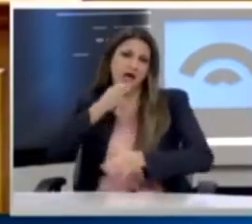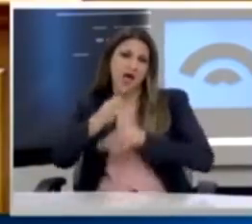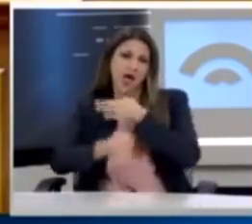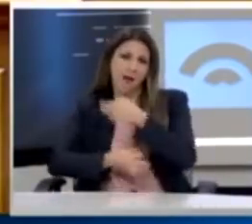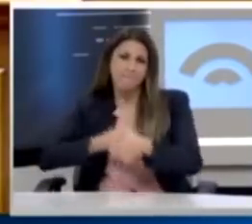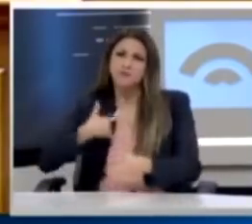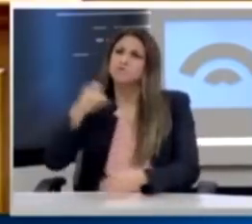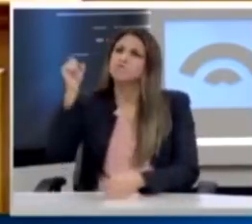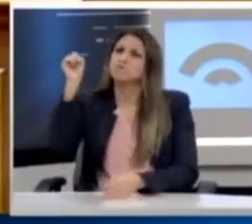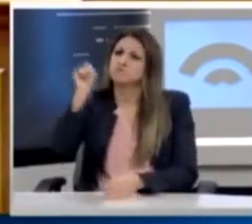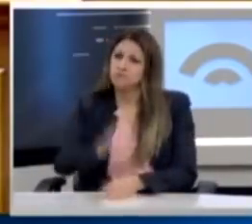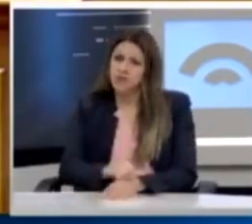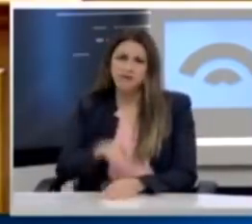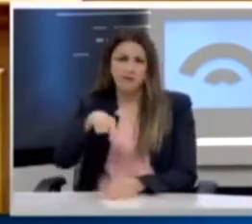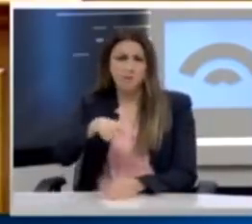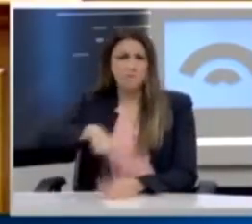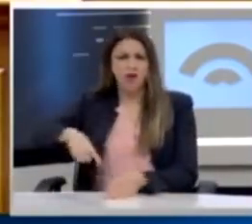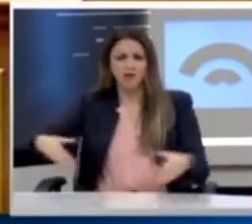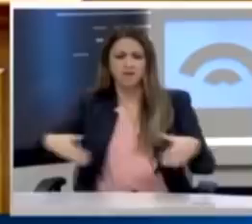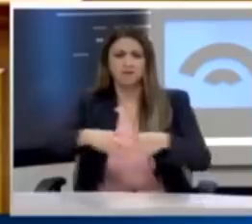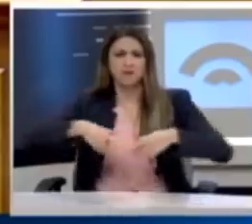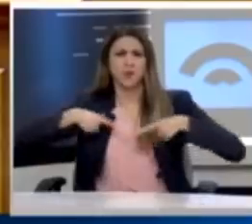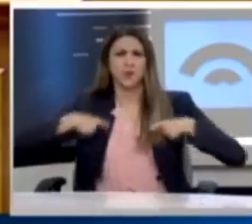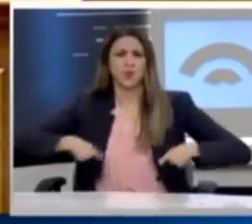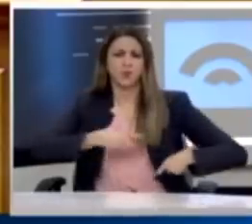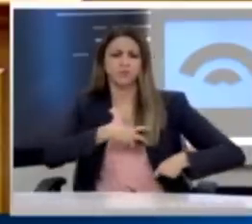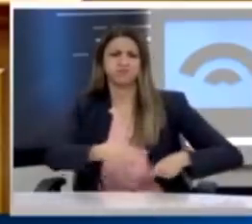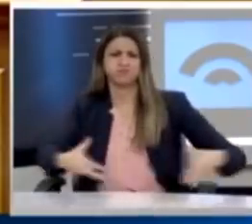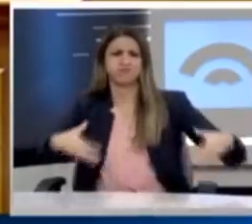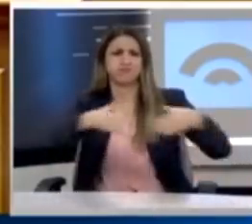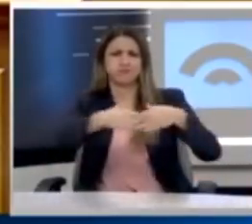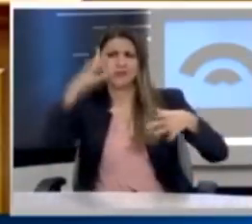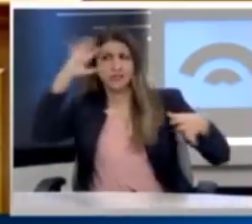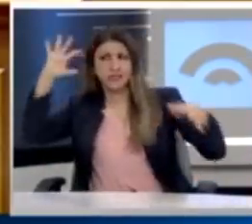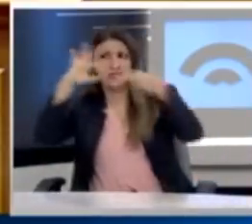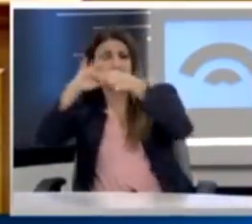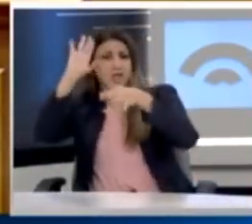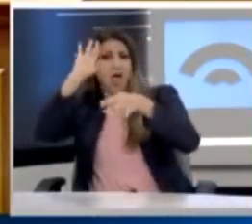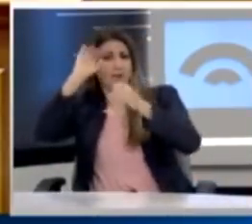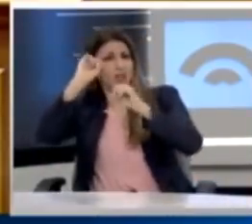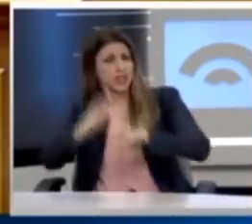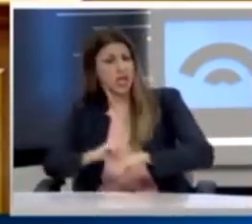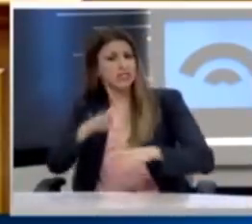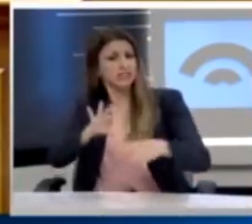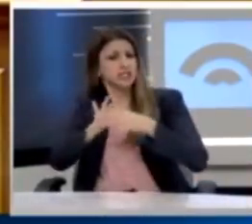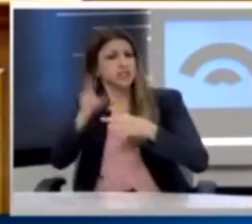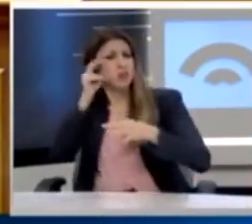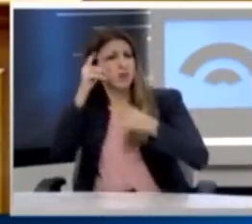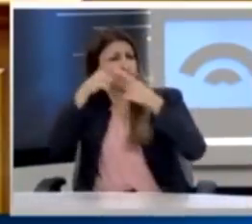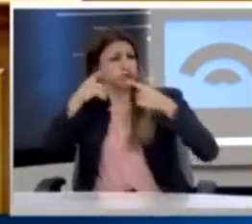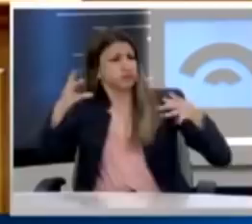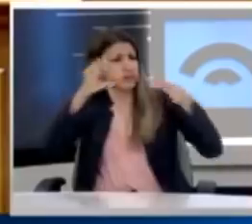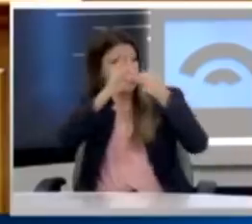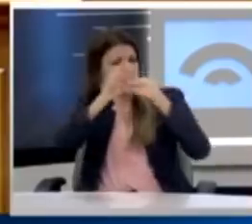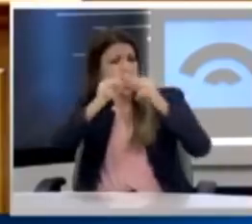και της άρχουσας τάξης της Ελλάδας, που ενδιαφέρεται για τις business της με τη γειτονική χώρα και όχι μόνο, κάνετε